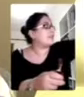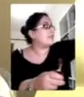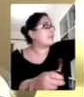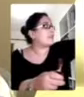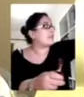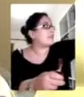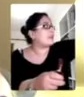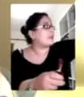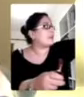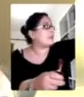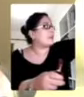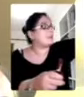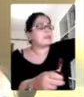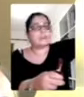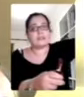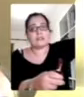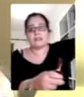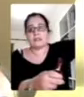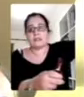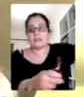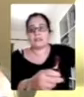Kendin yapabilirsin evde.